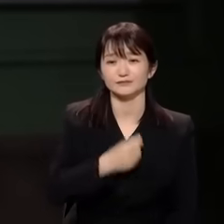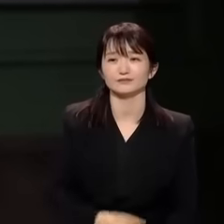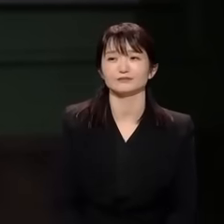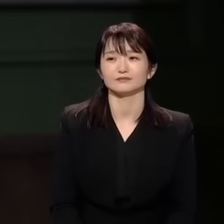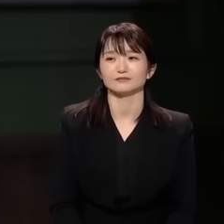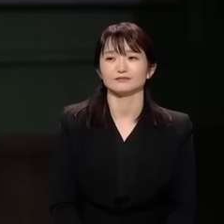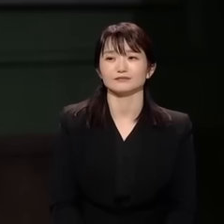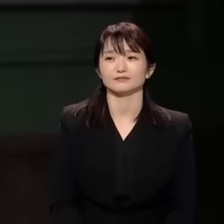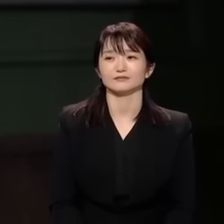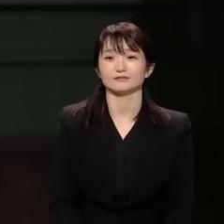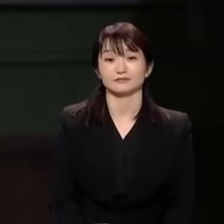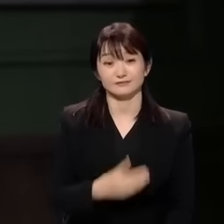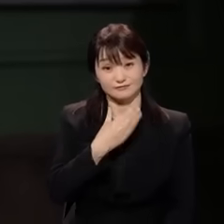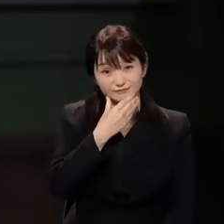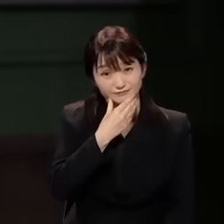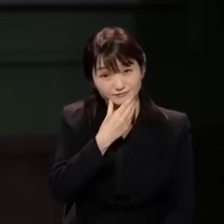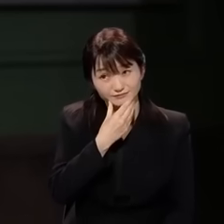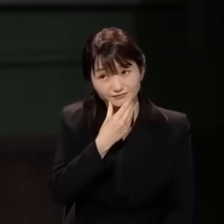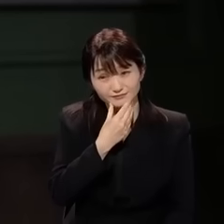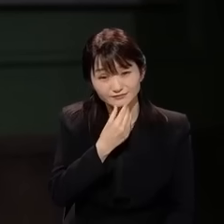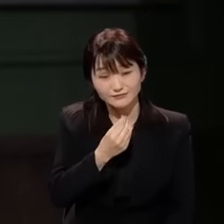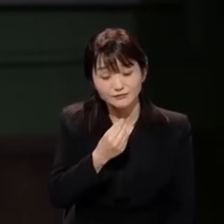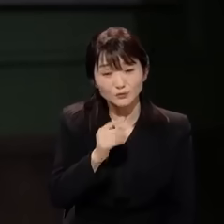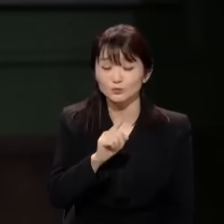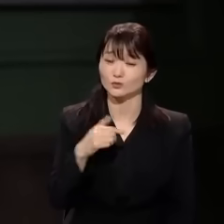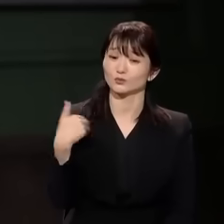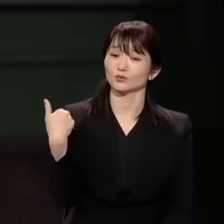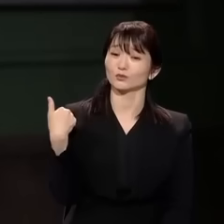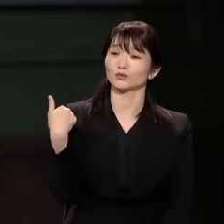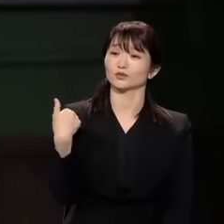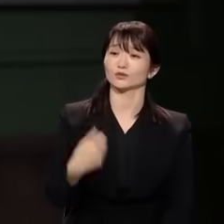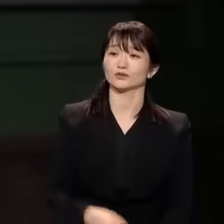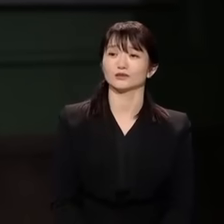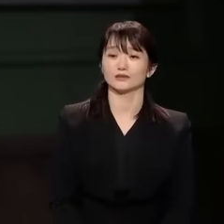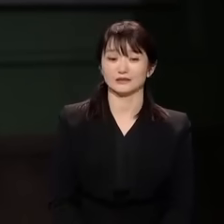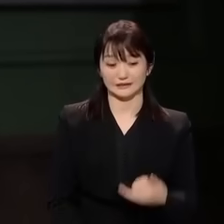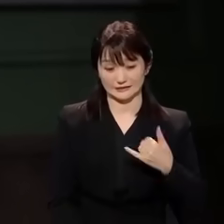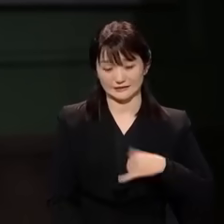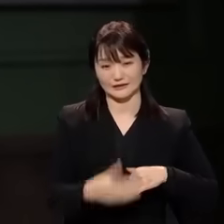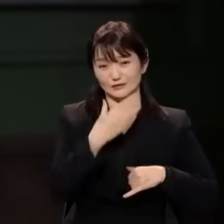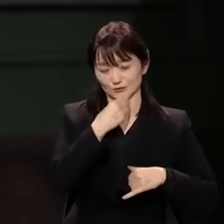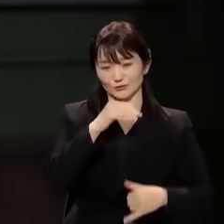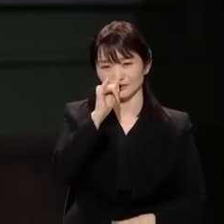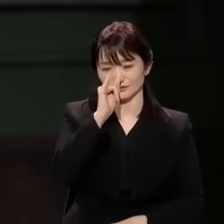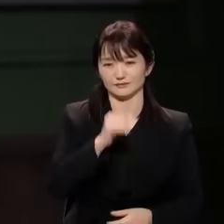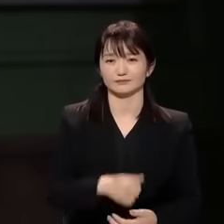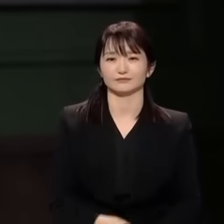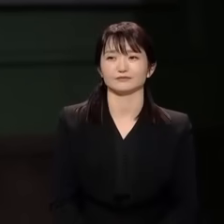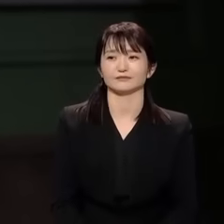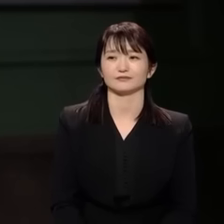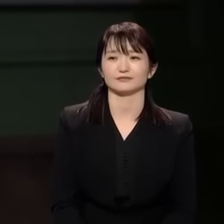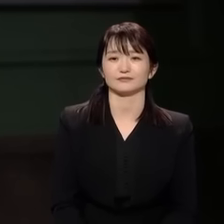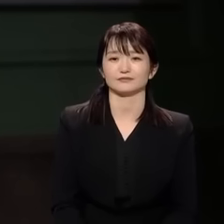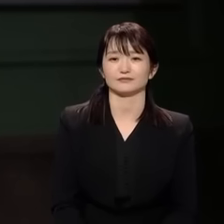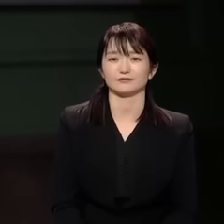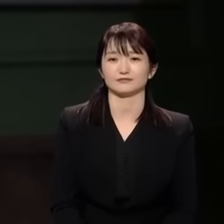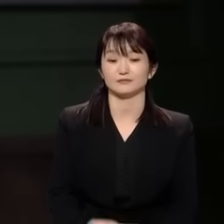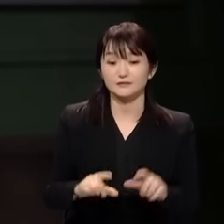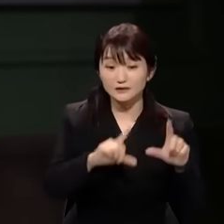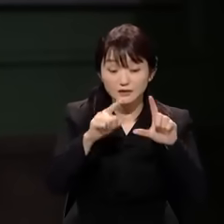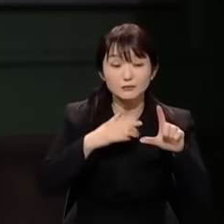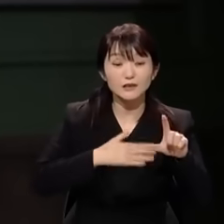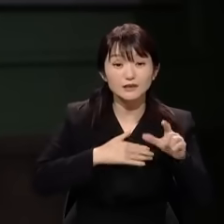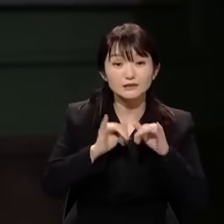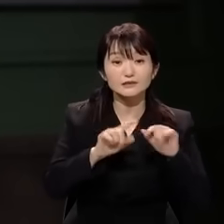안녕안녕 님 행복지는 아무도 모릅니다 자식복이 있을 수도 있습니다라고 하셨습니다 그리고 김태림 님도 살아봐야지